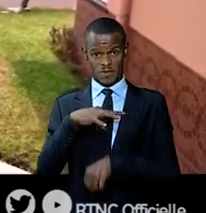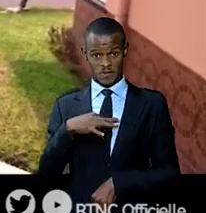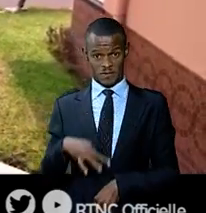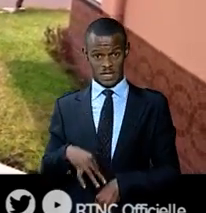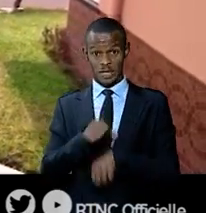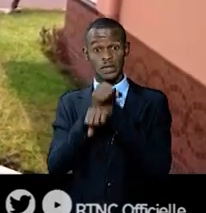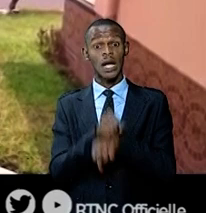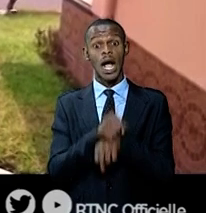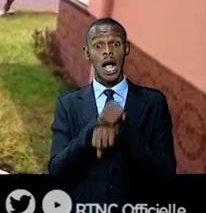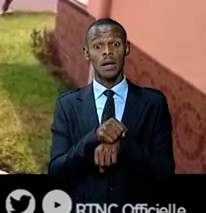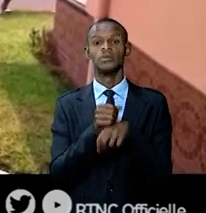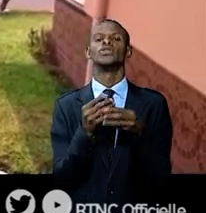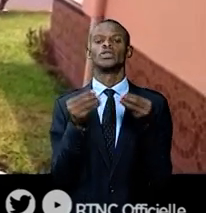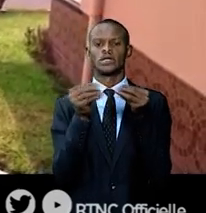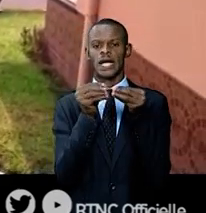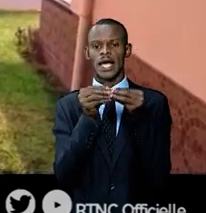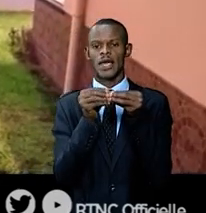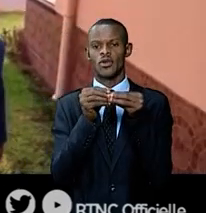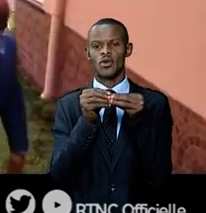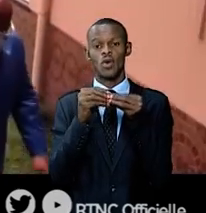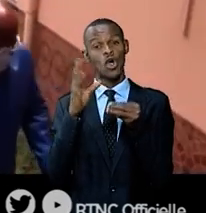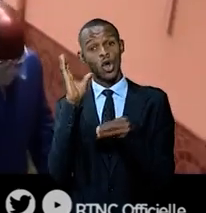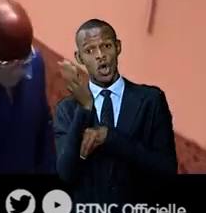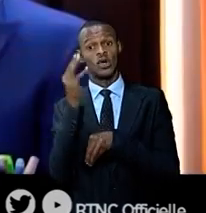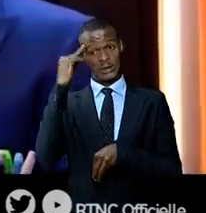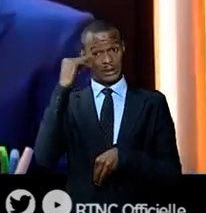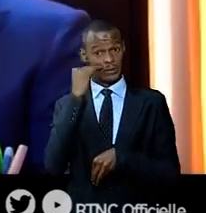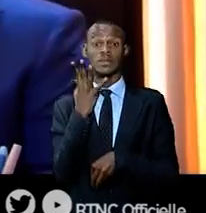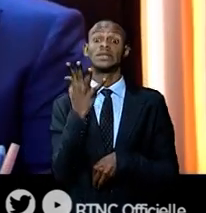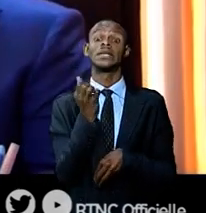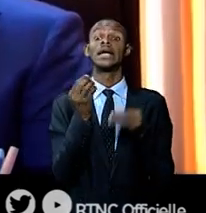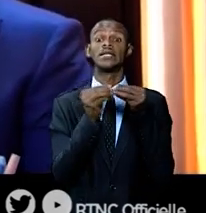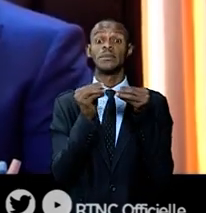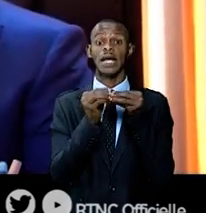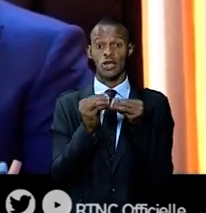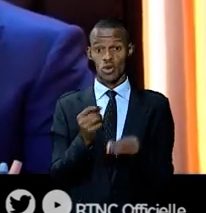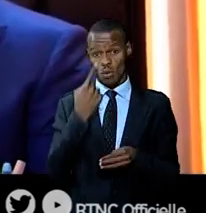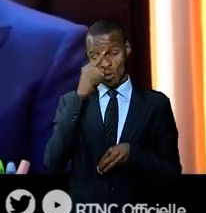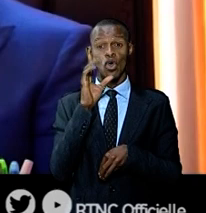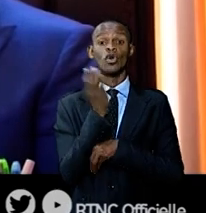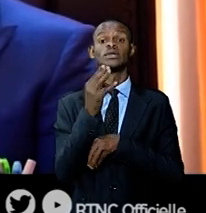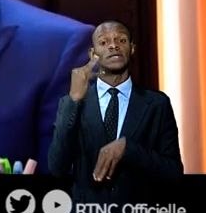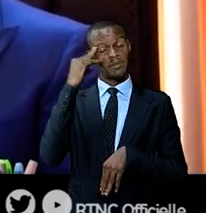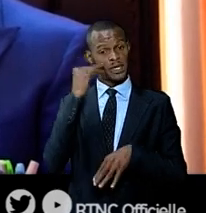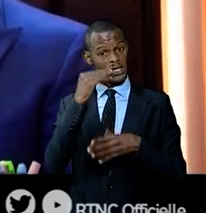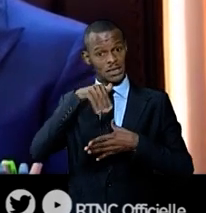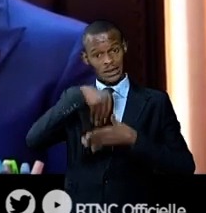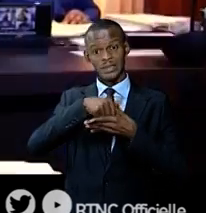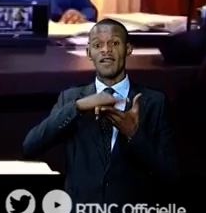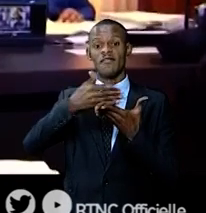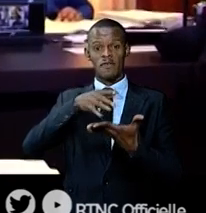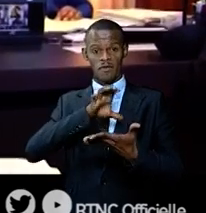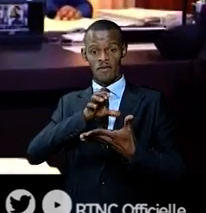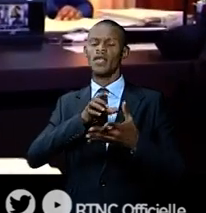Tshisekedi Tshilombo, a présidé par vidéoconférence la 50e réunion ordinaire du Conseil des ministres. Parmi les